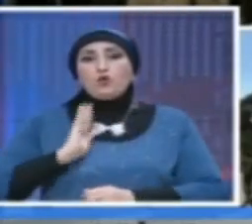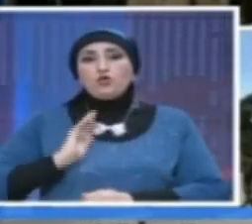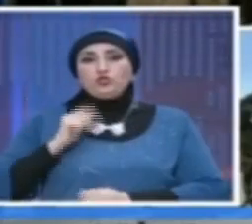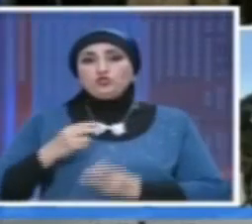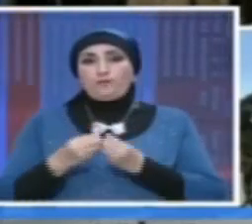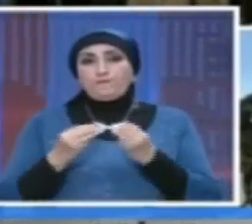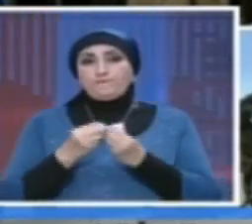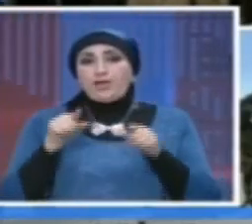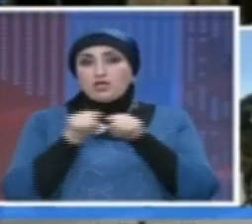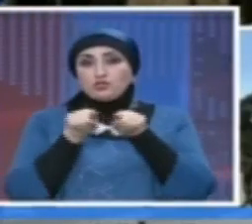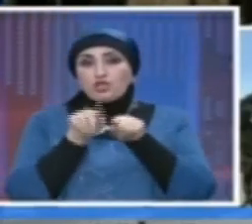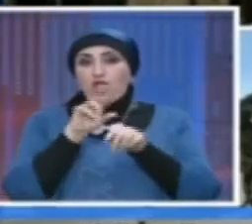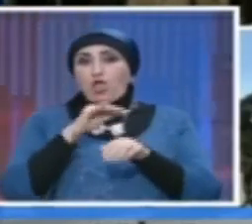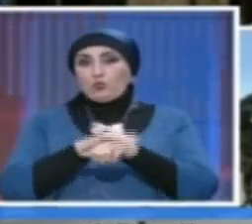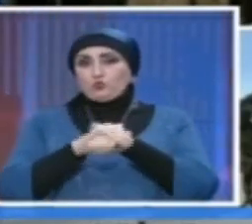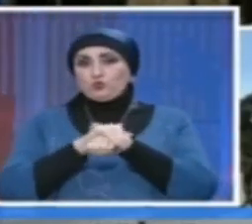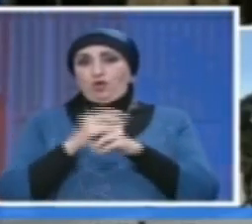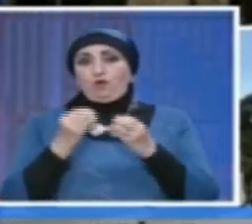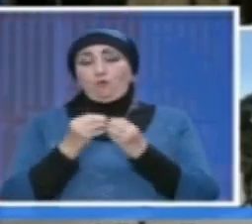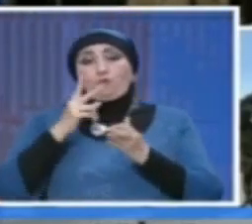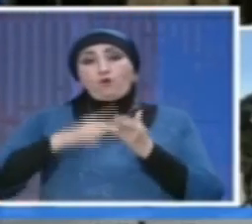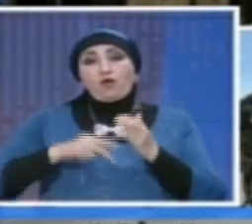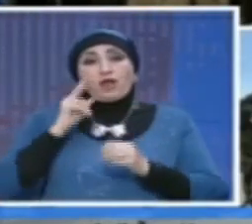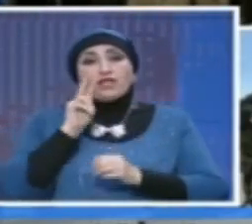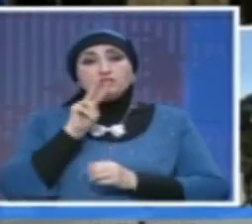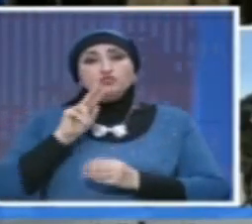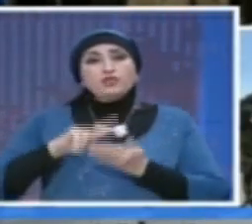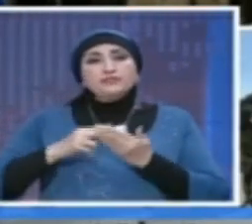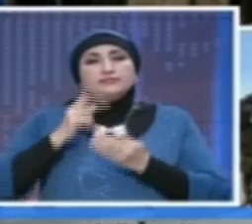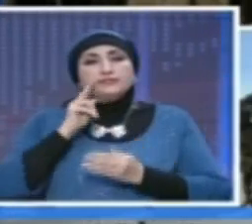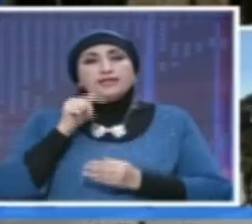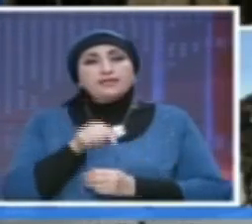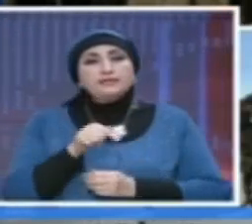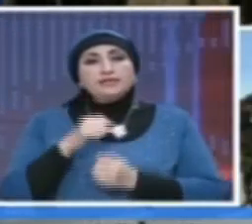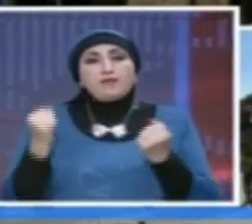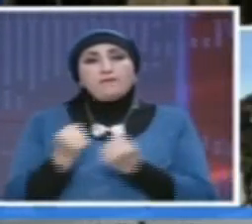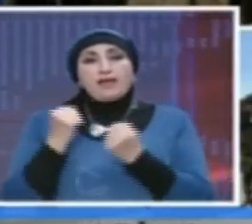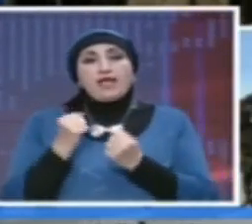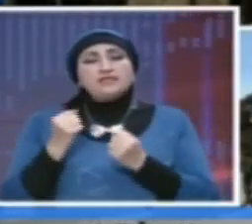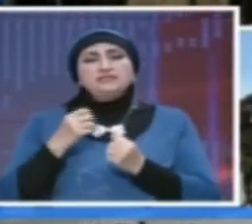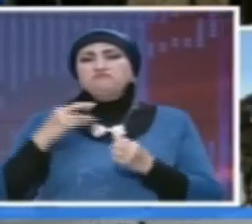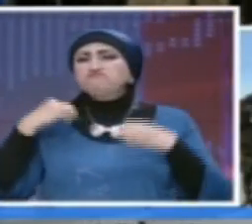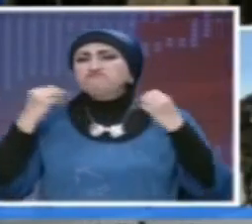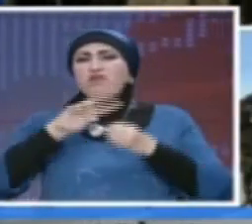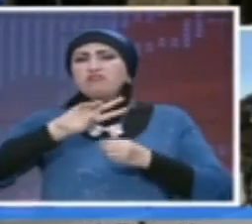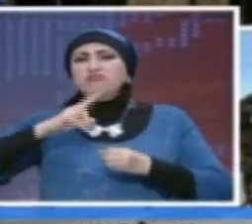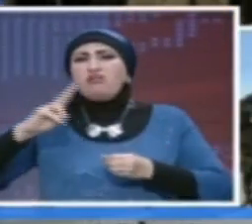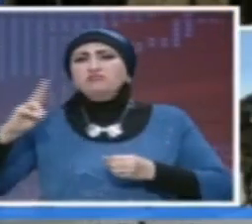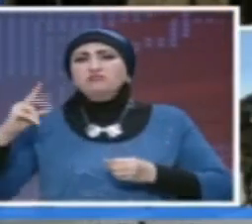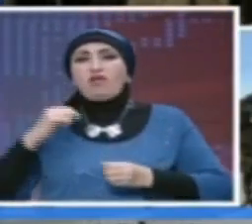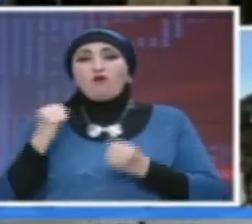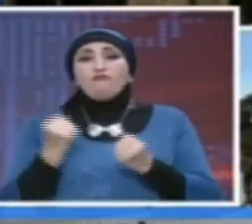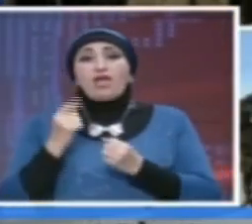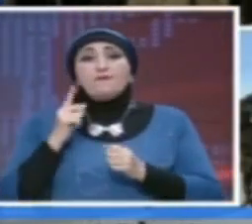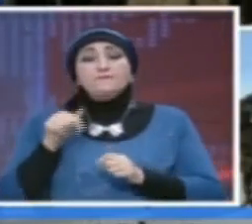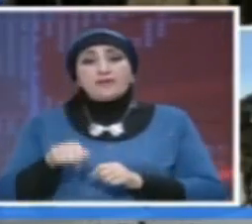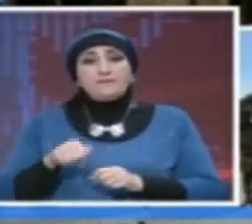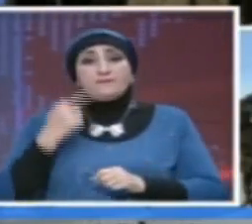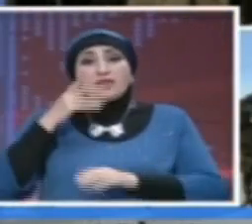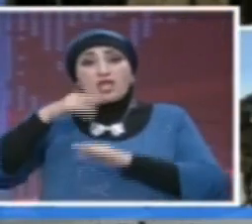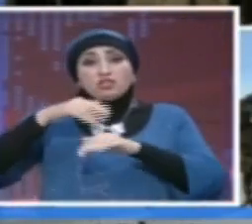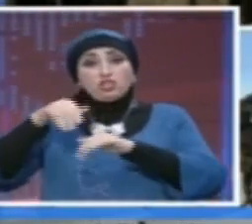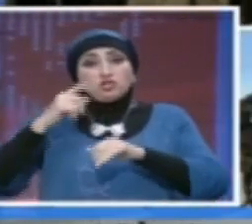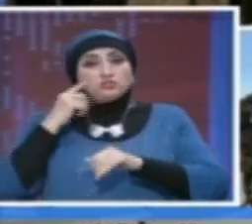المشتركة للقوات المسلحة مع الدول الشقيقة والصديقة. ومن المقرر أن يشهد التدريب تنفيذ العديد من